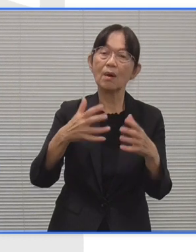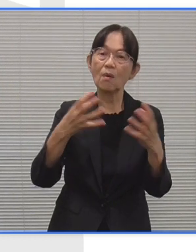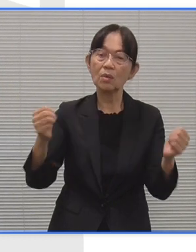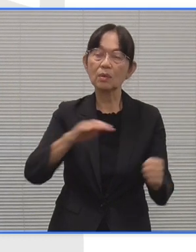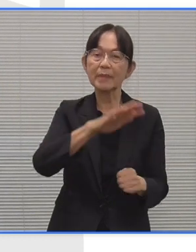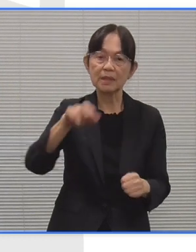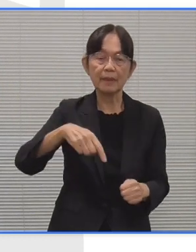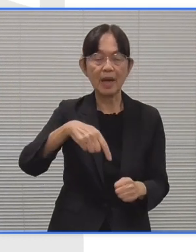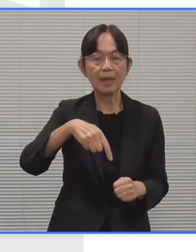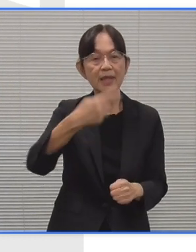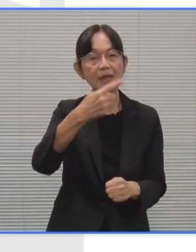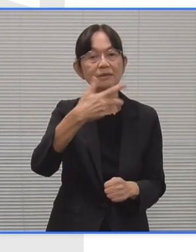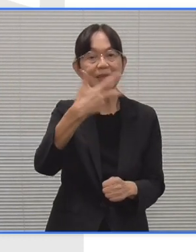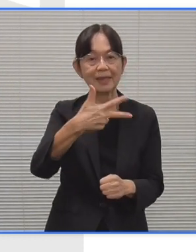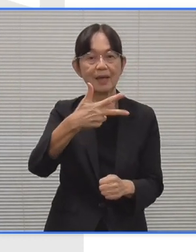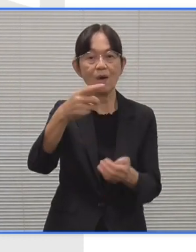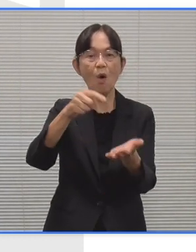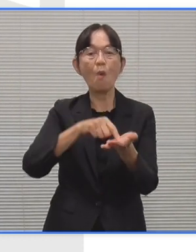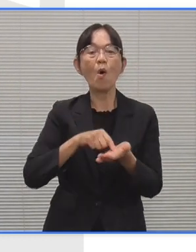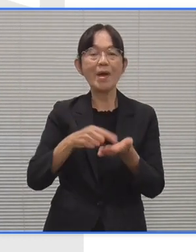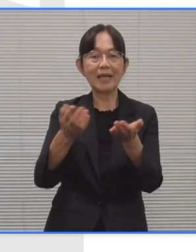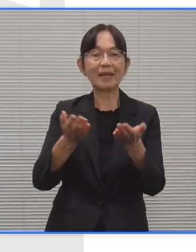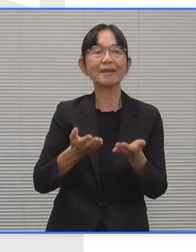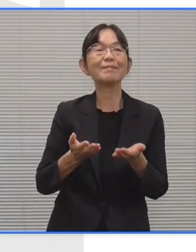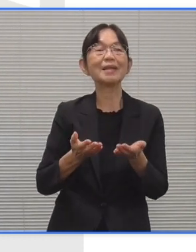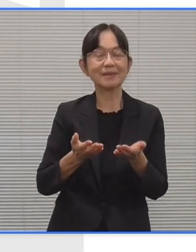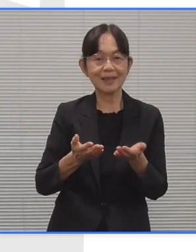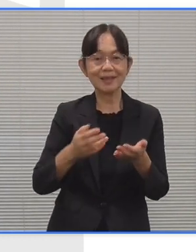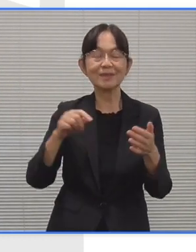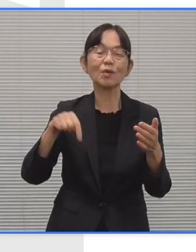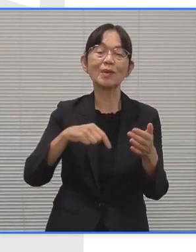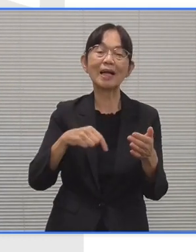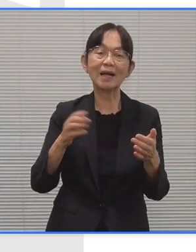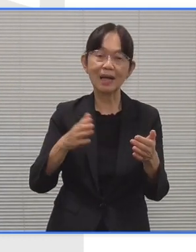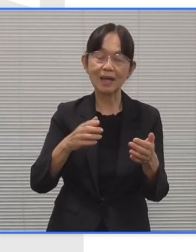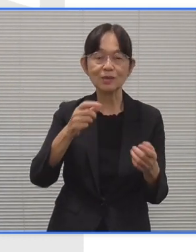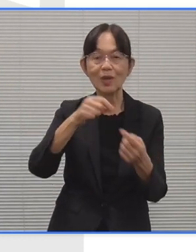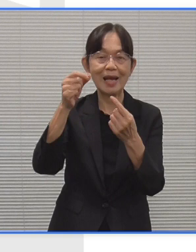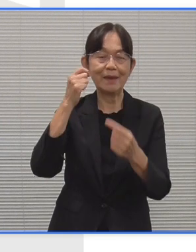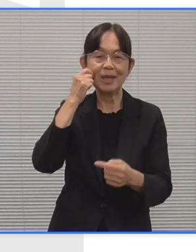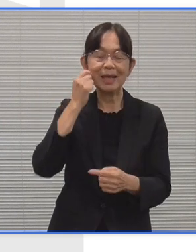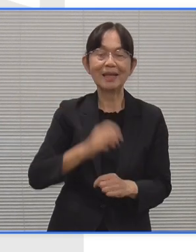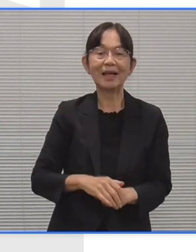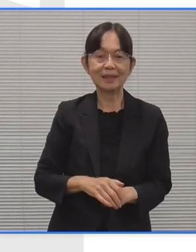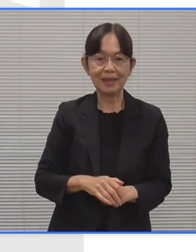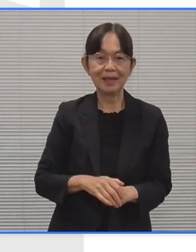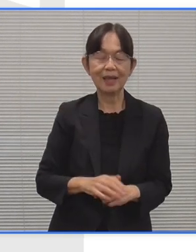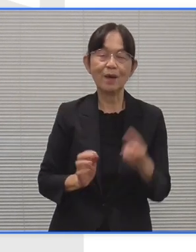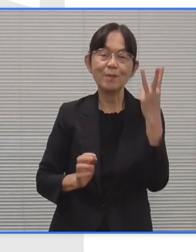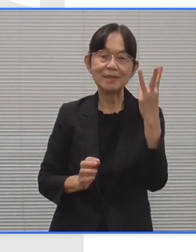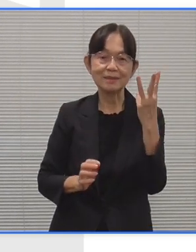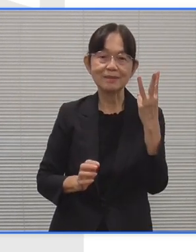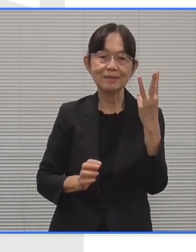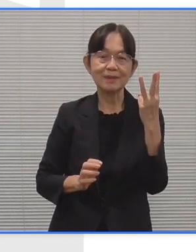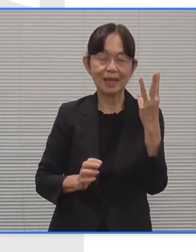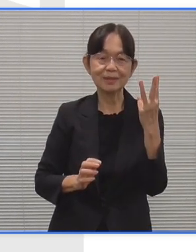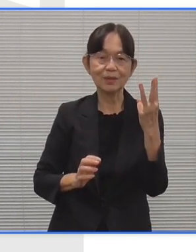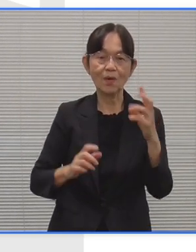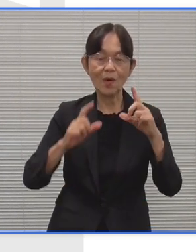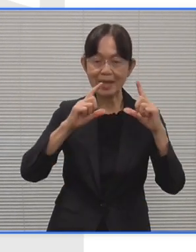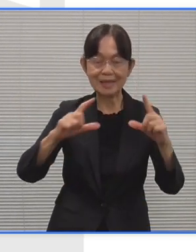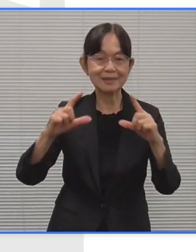件ご応募いただきまして、その中からちょっと選びきれなかったものですから3つキャッチコピー